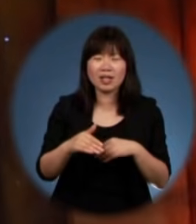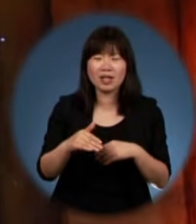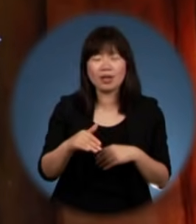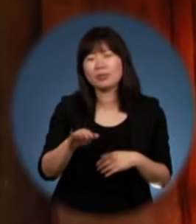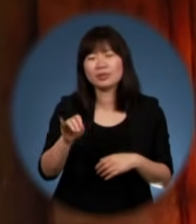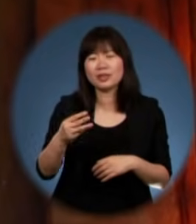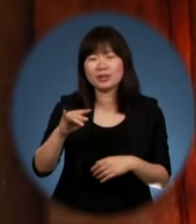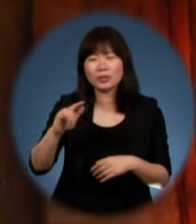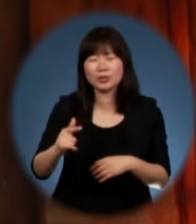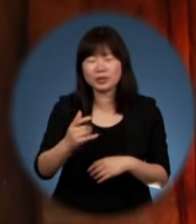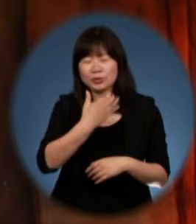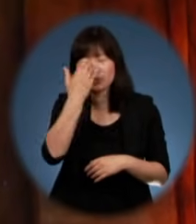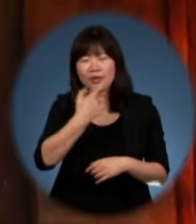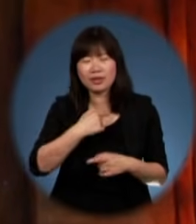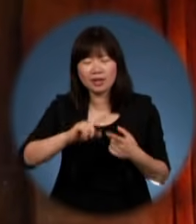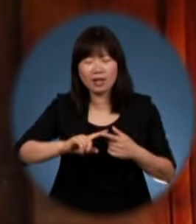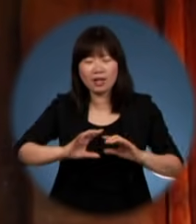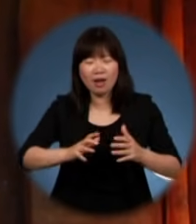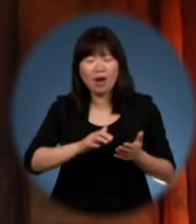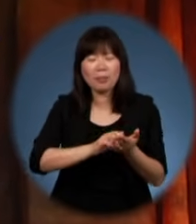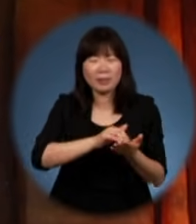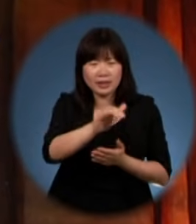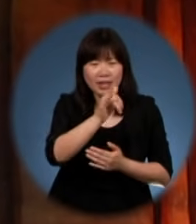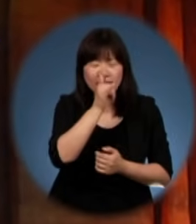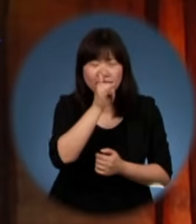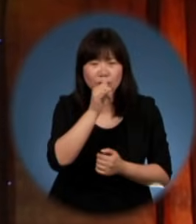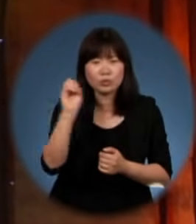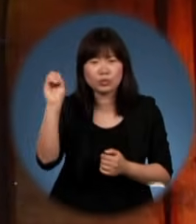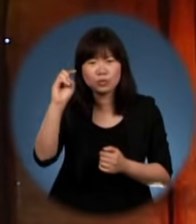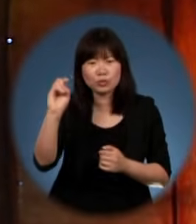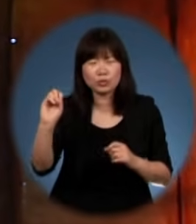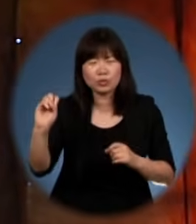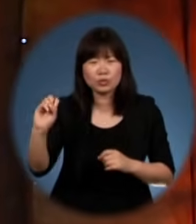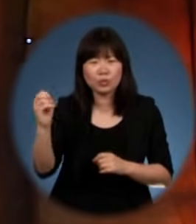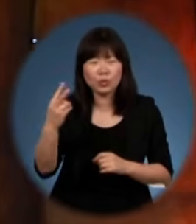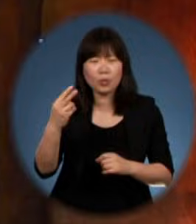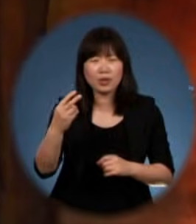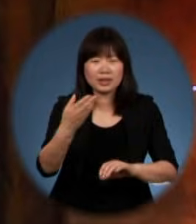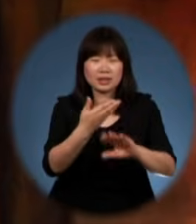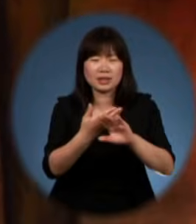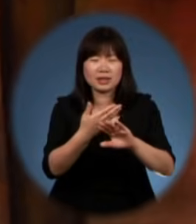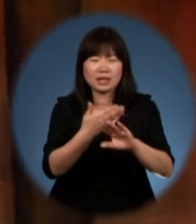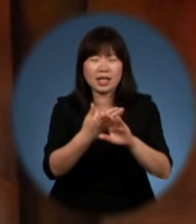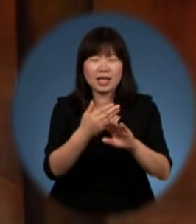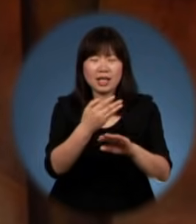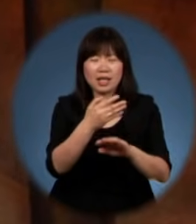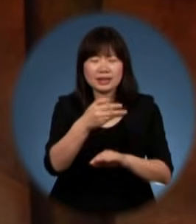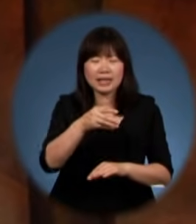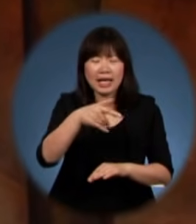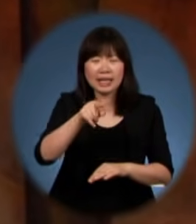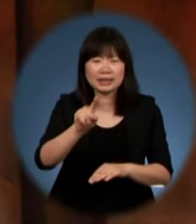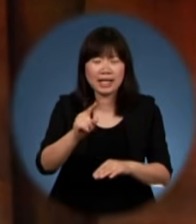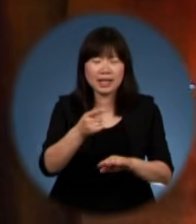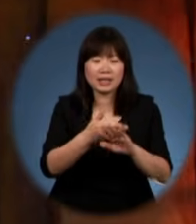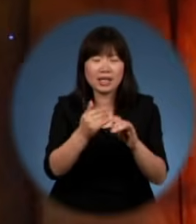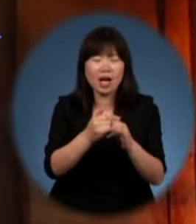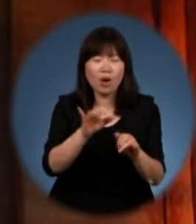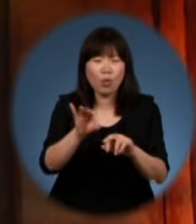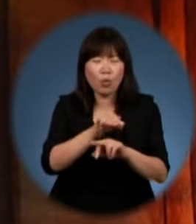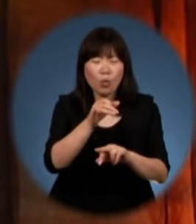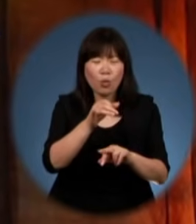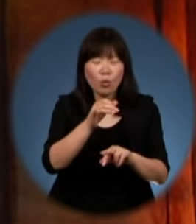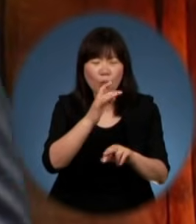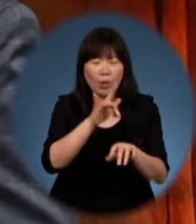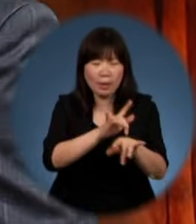사회는 배타적 있을 뿐만 아니라 타자를 한 맛이 하는 곳이었다 는 것입니다